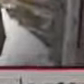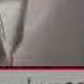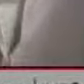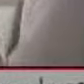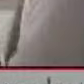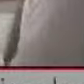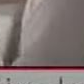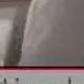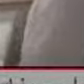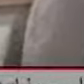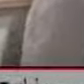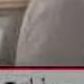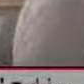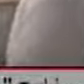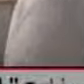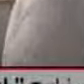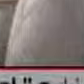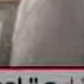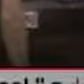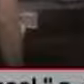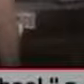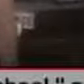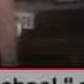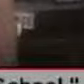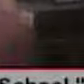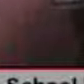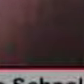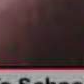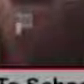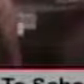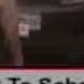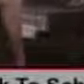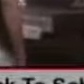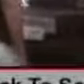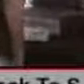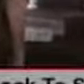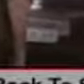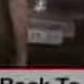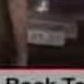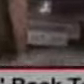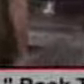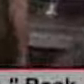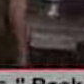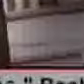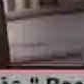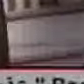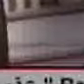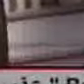قسوه وظلم وظلم، وبتضرب